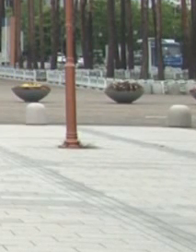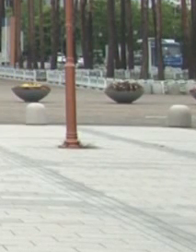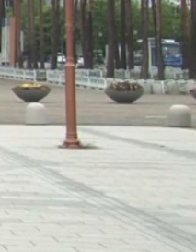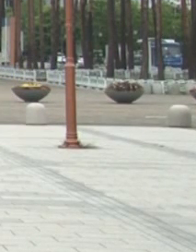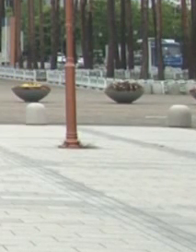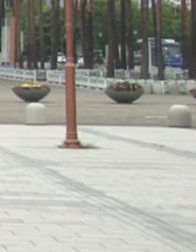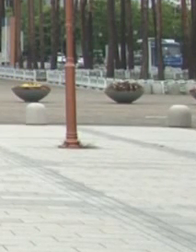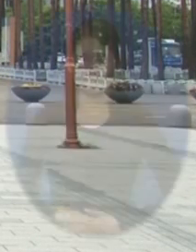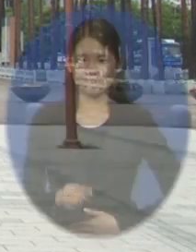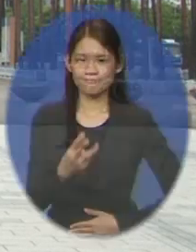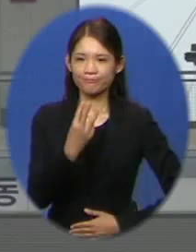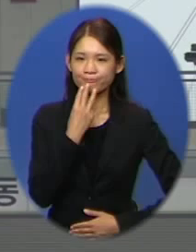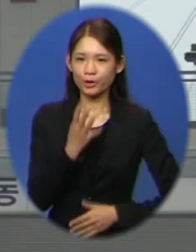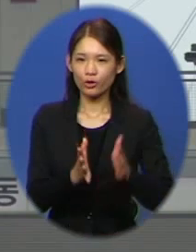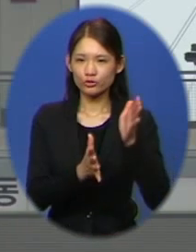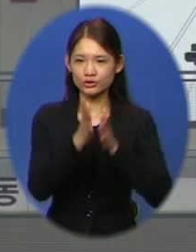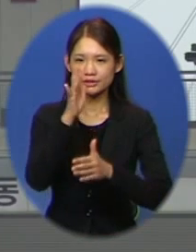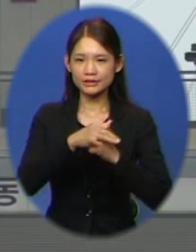서울시